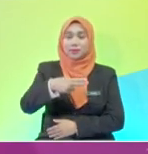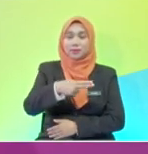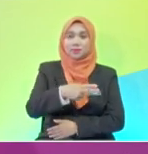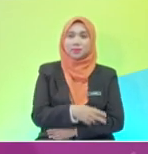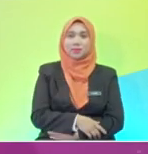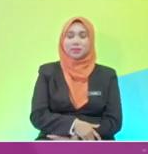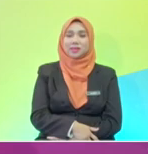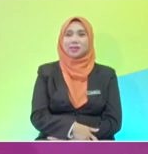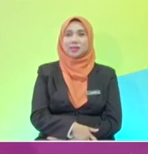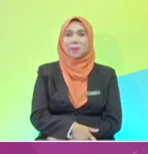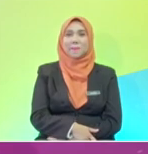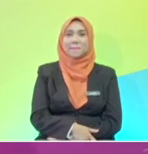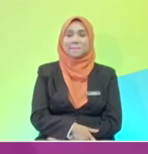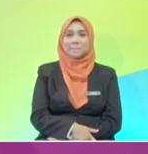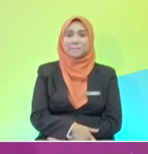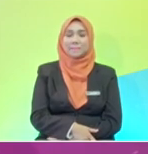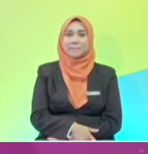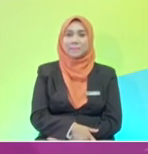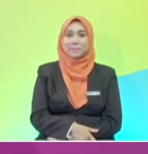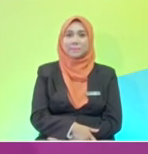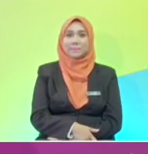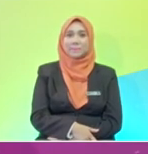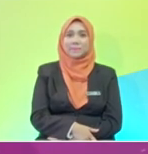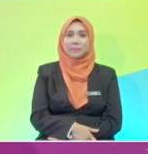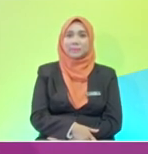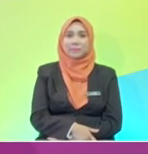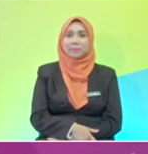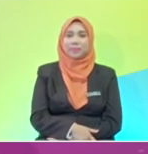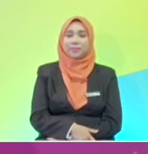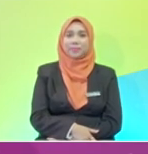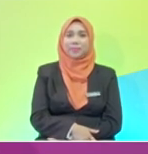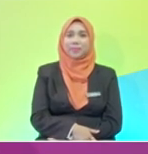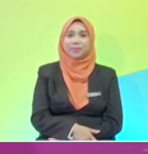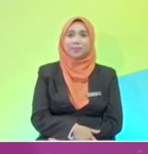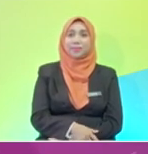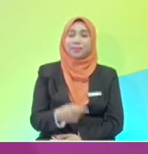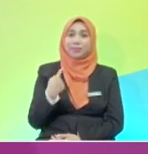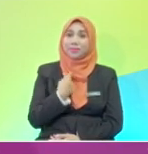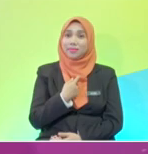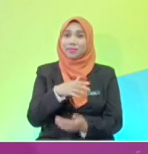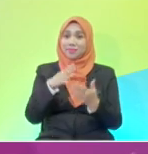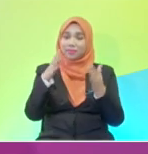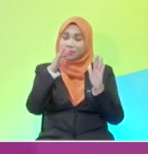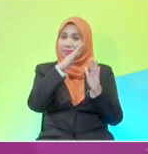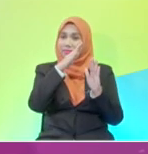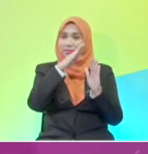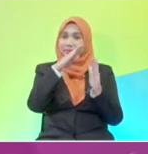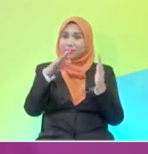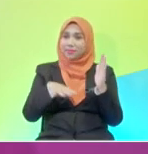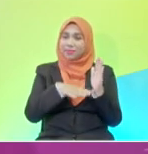sebelum kita ukuran bukan pawai kita keseluruhan keseluruhan Disini